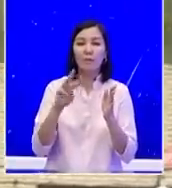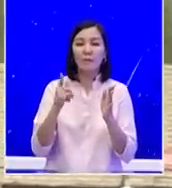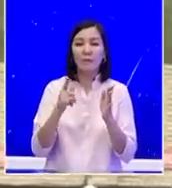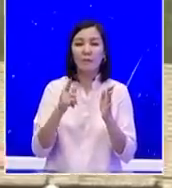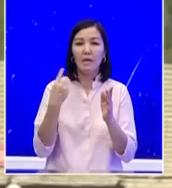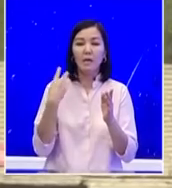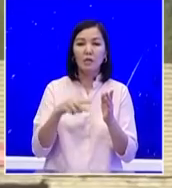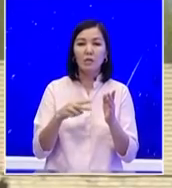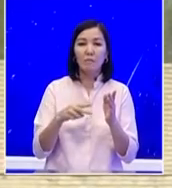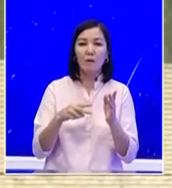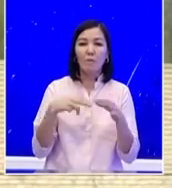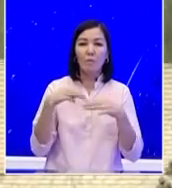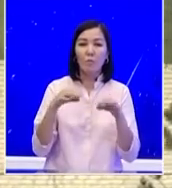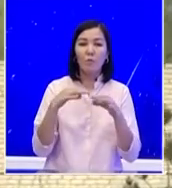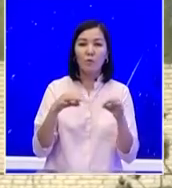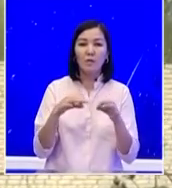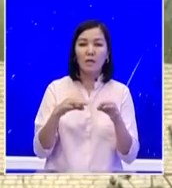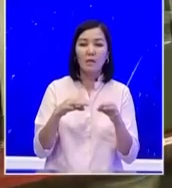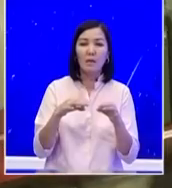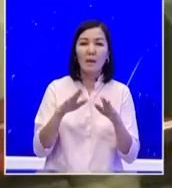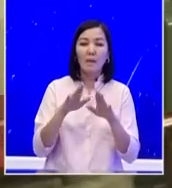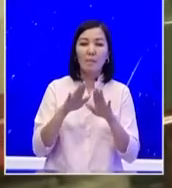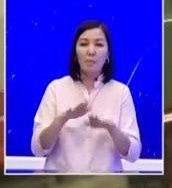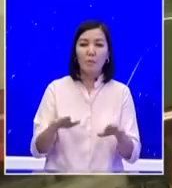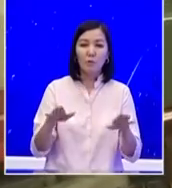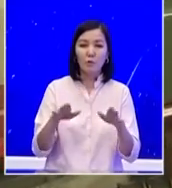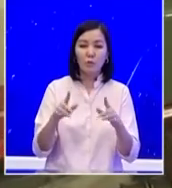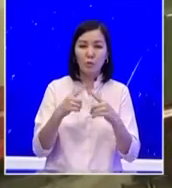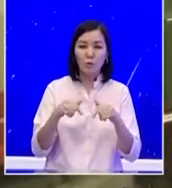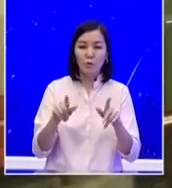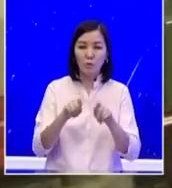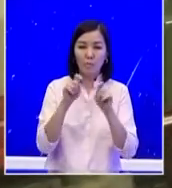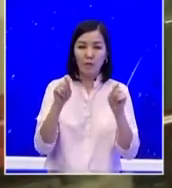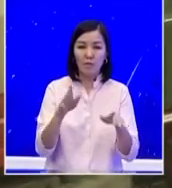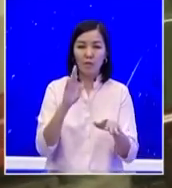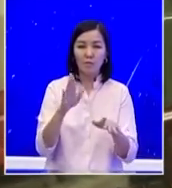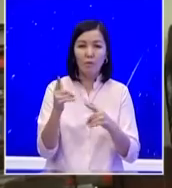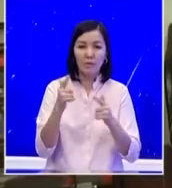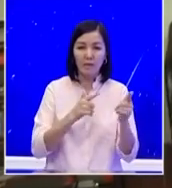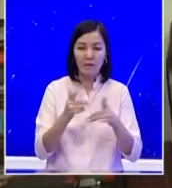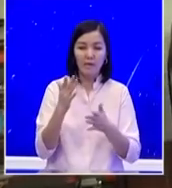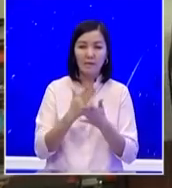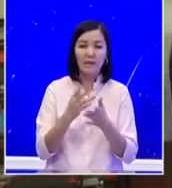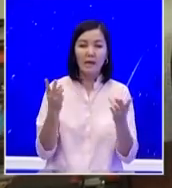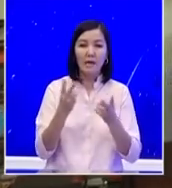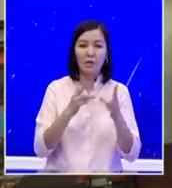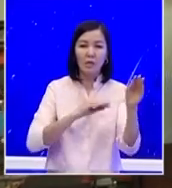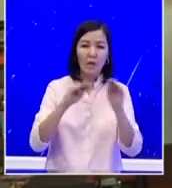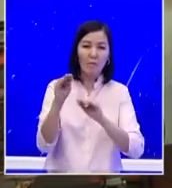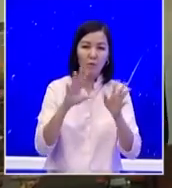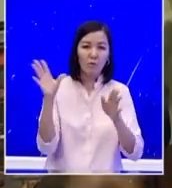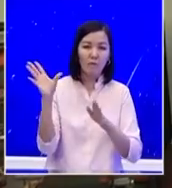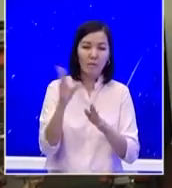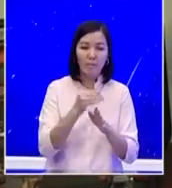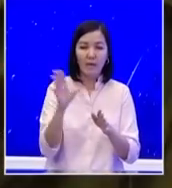20 өрт сөндіру бекеті құрылмақ. Талдықорған орман шаруашылығы да төтенше жағдайға сақадай сай. Қажетті құрал жабдықтар,